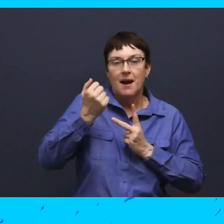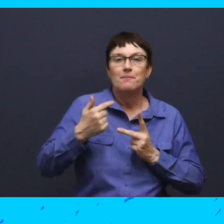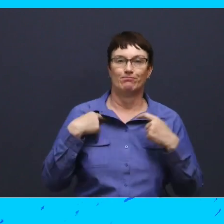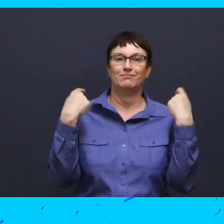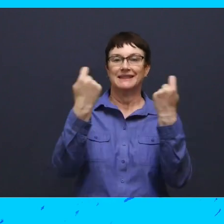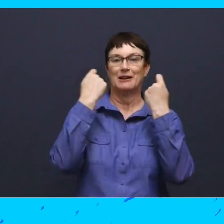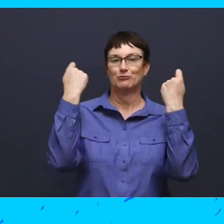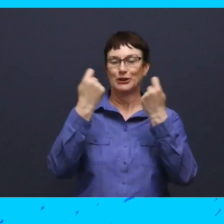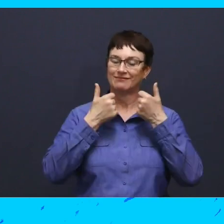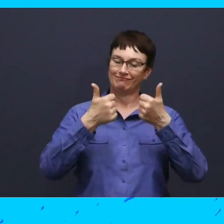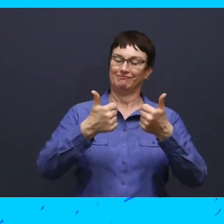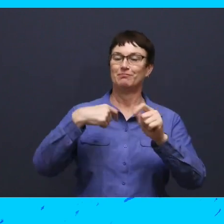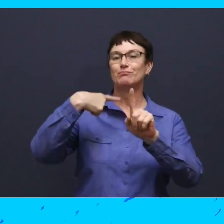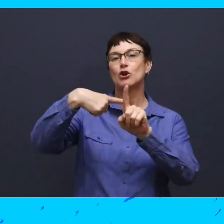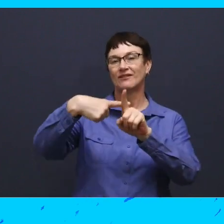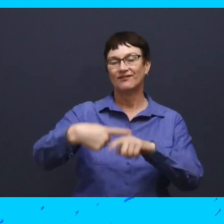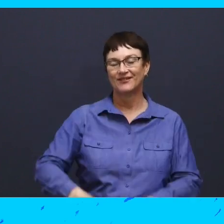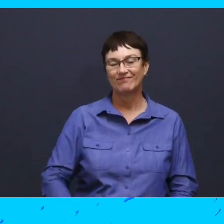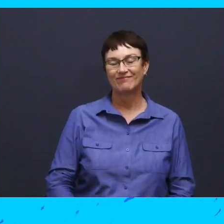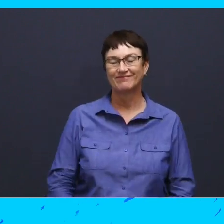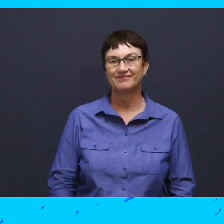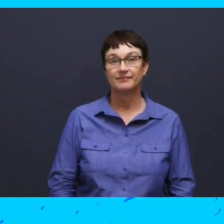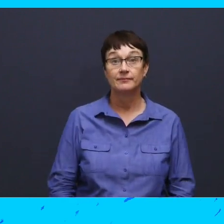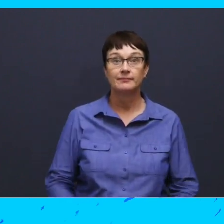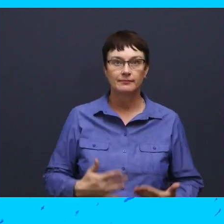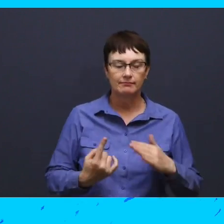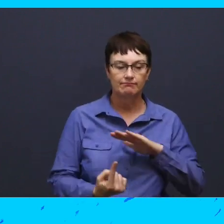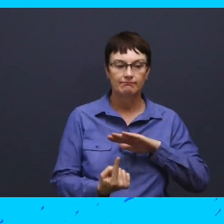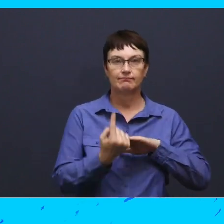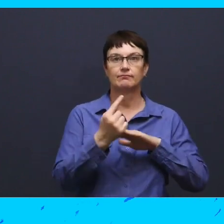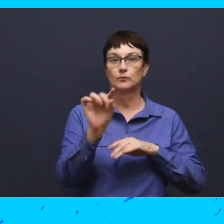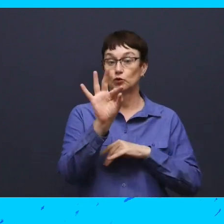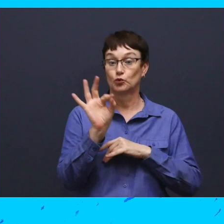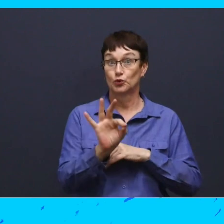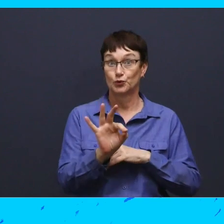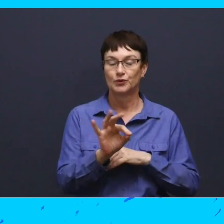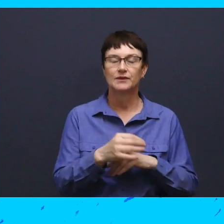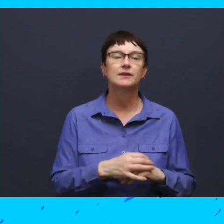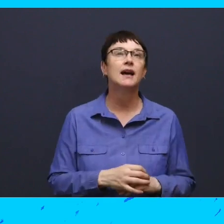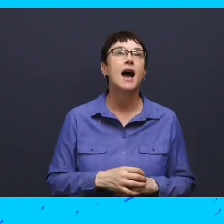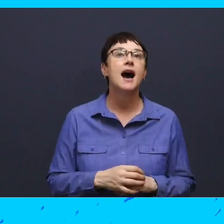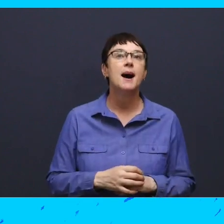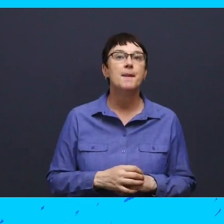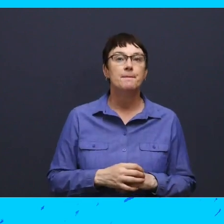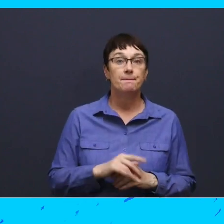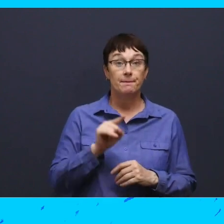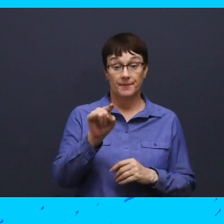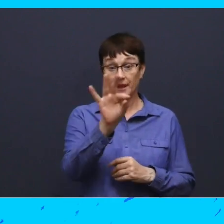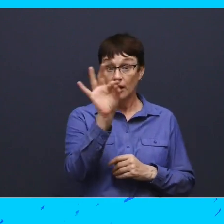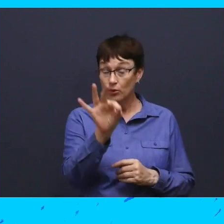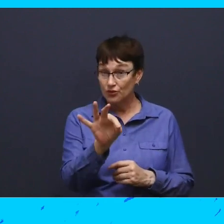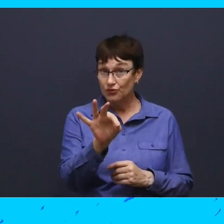long du chemin. J'ai une autre question.